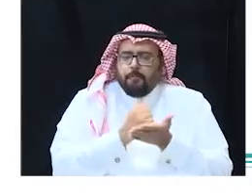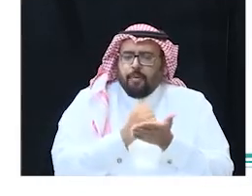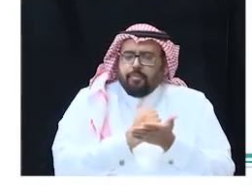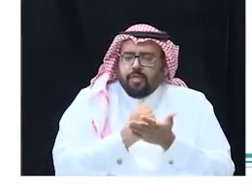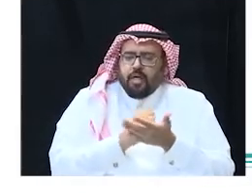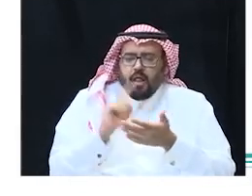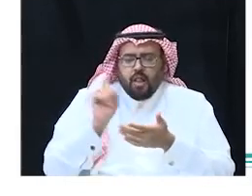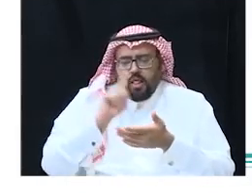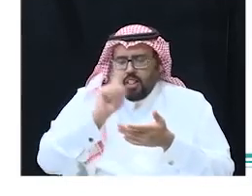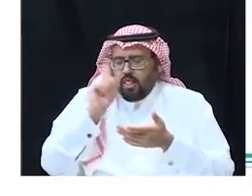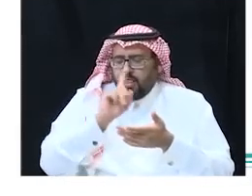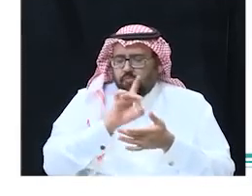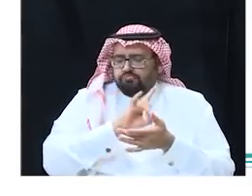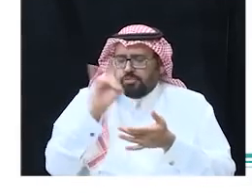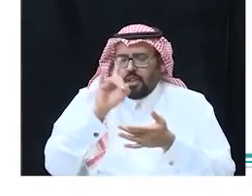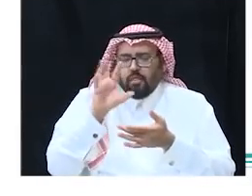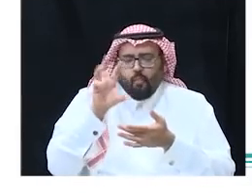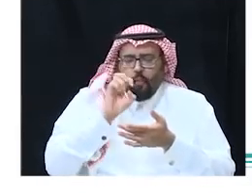ممتازين. الممحى